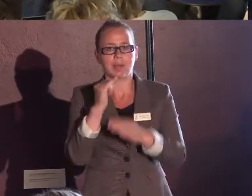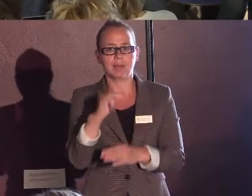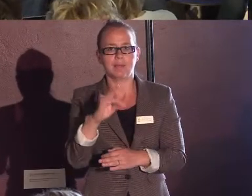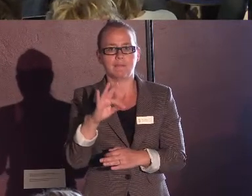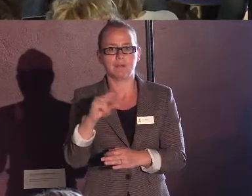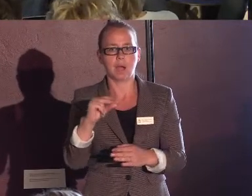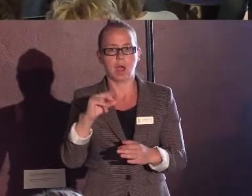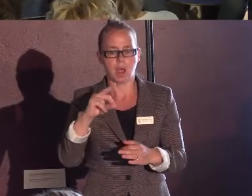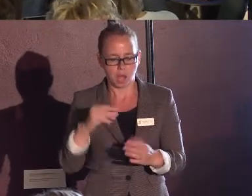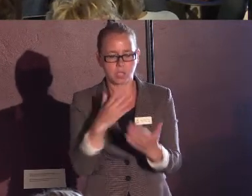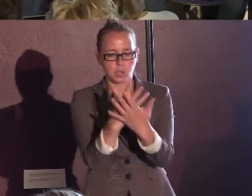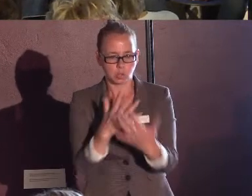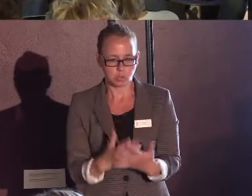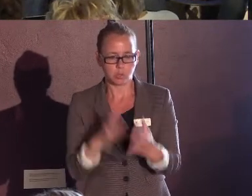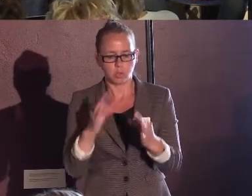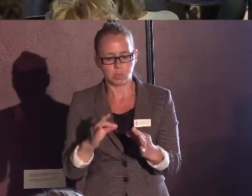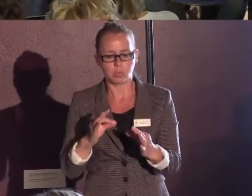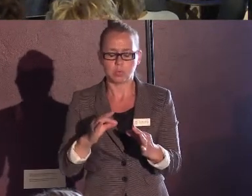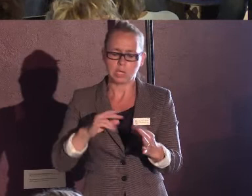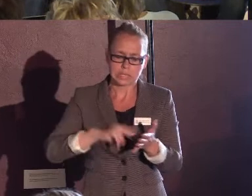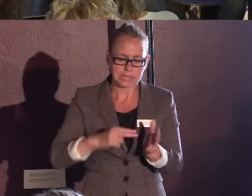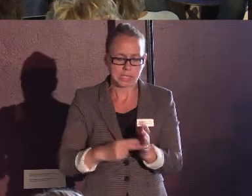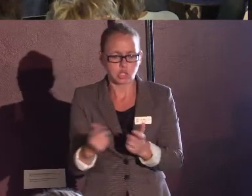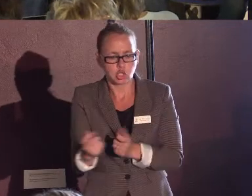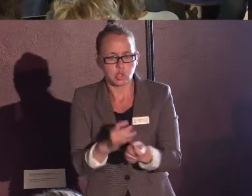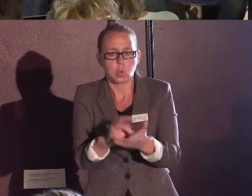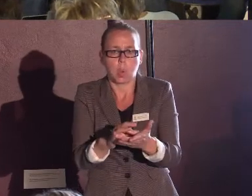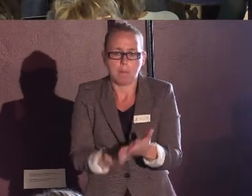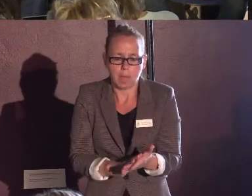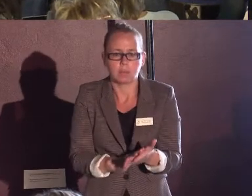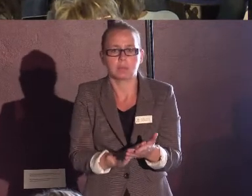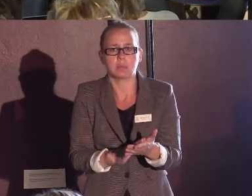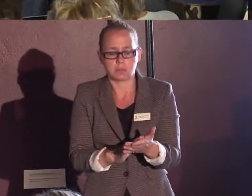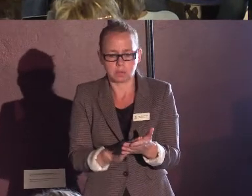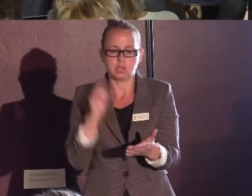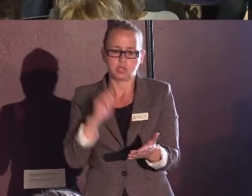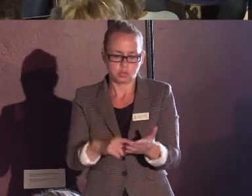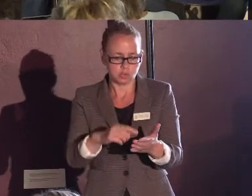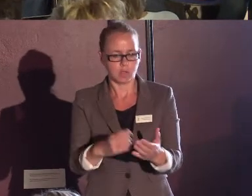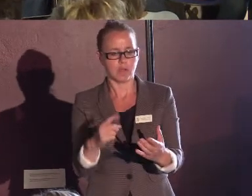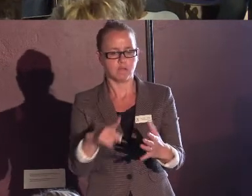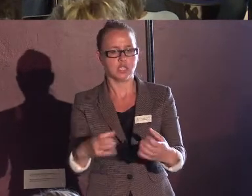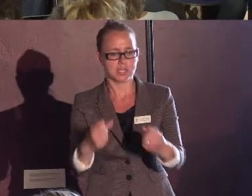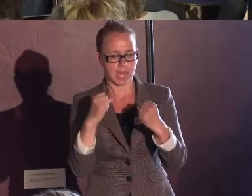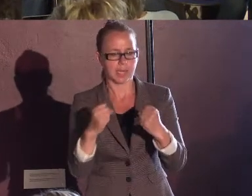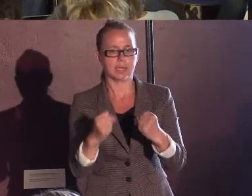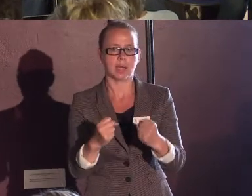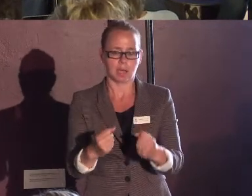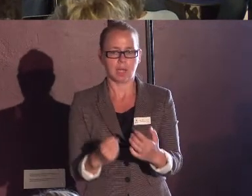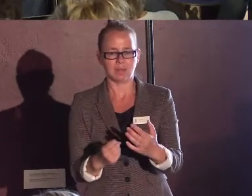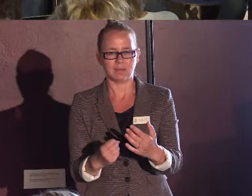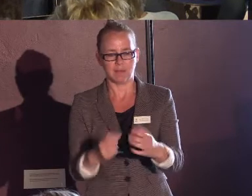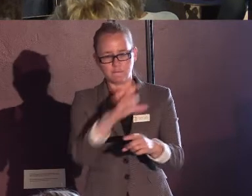vi utvecklade ihop med regionerna strategiska styrdokument för att stärka entreprenörskap och affärsutveckling inom de